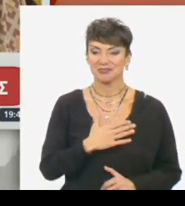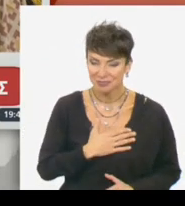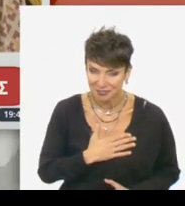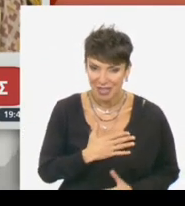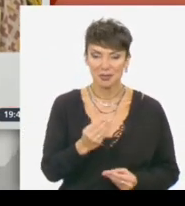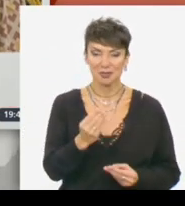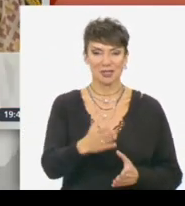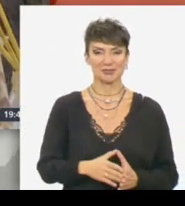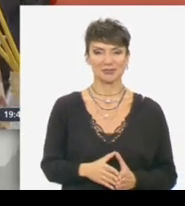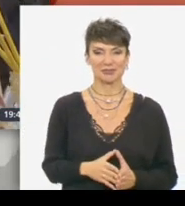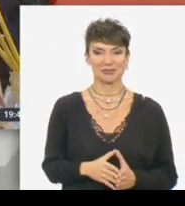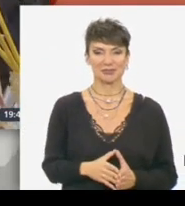μετά από πολλά χρόνια να σας ευχαριστήσω πολύ.